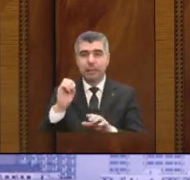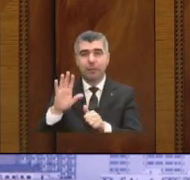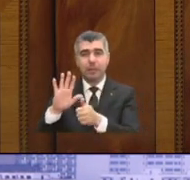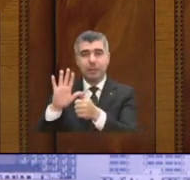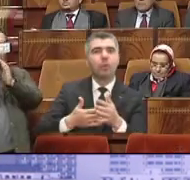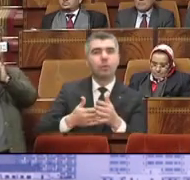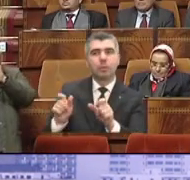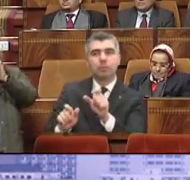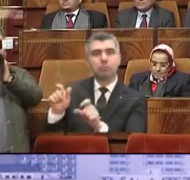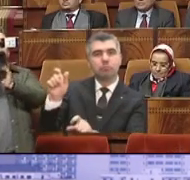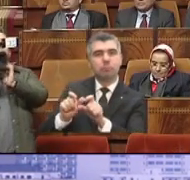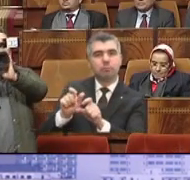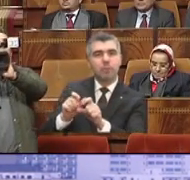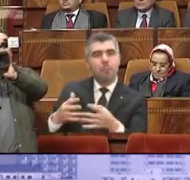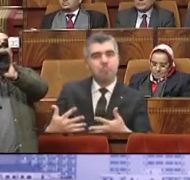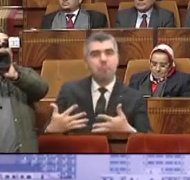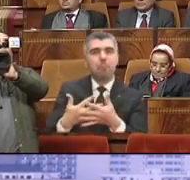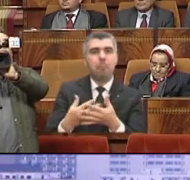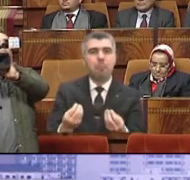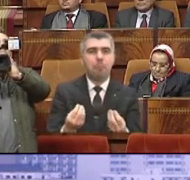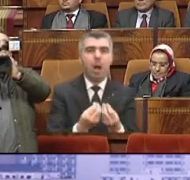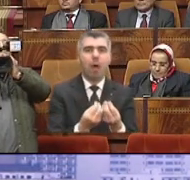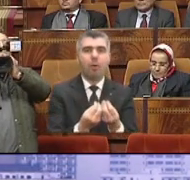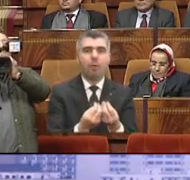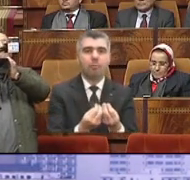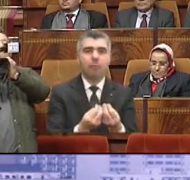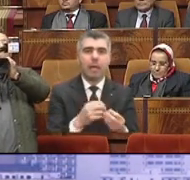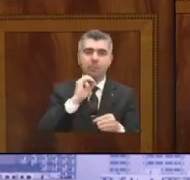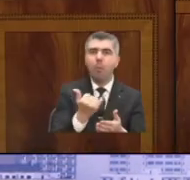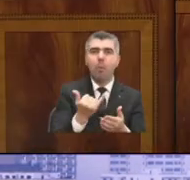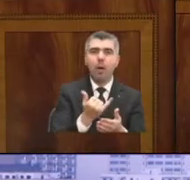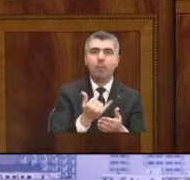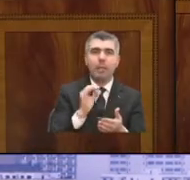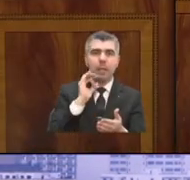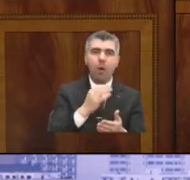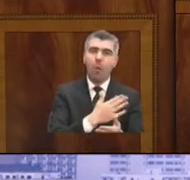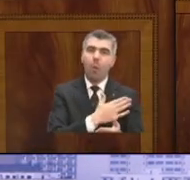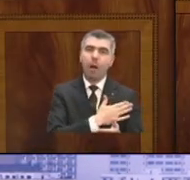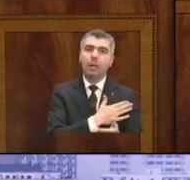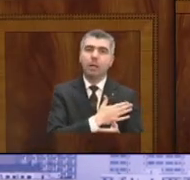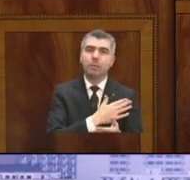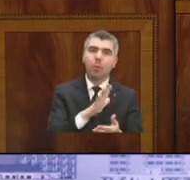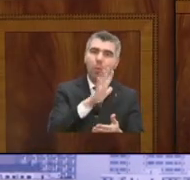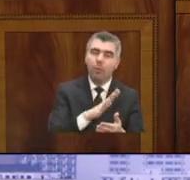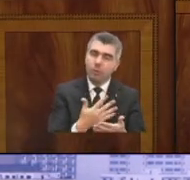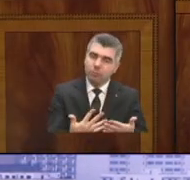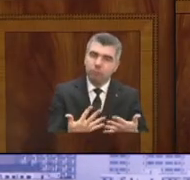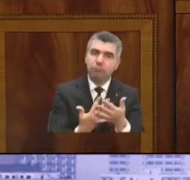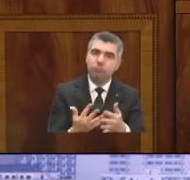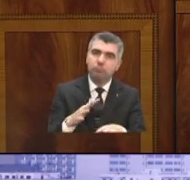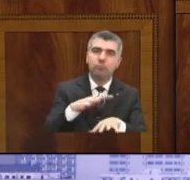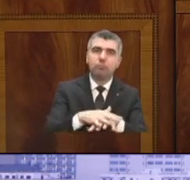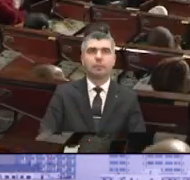تملك من اليات القانونيه من اجل الحد من المضاربين الذين يشعلون لهيب الاسعار لماذا